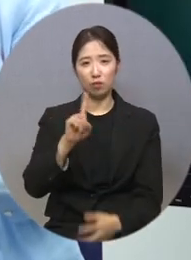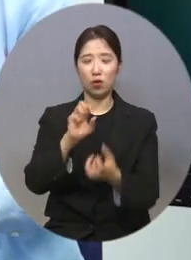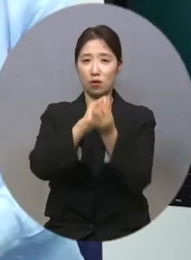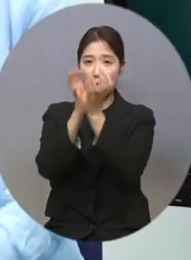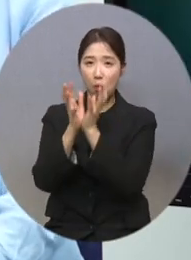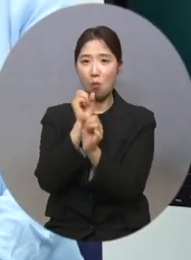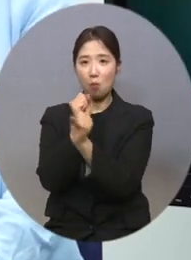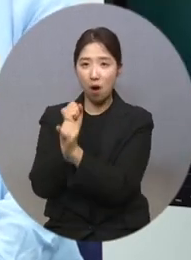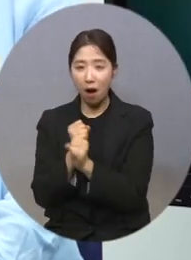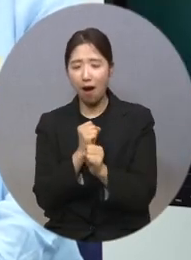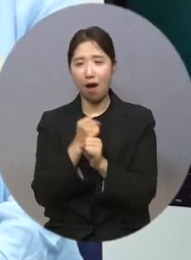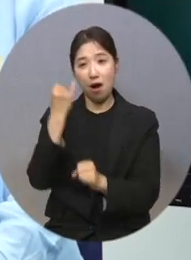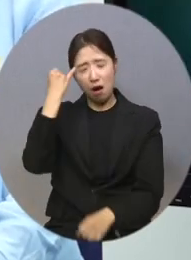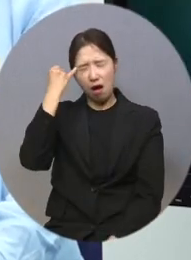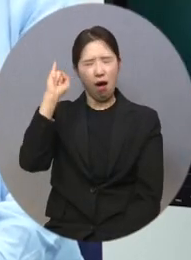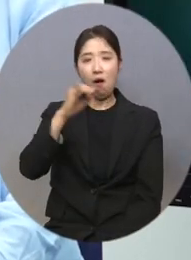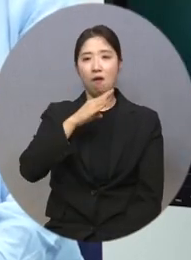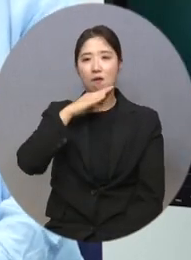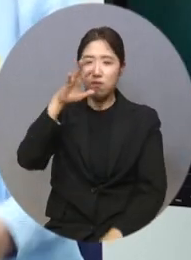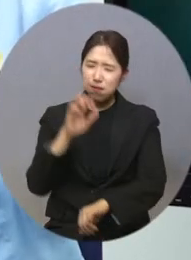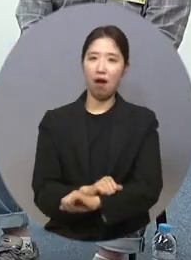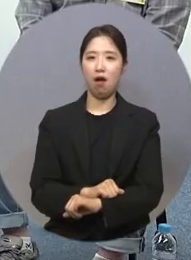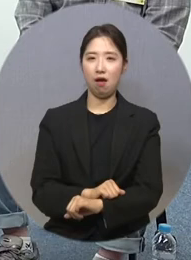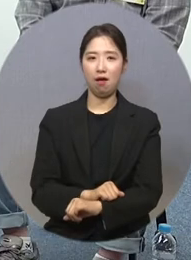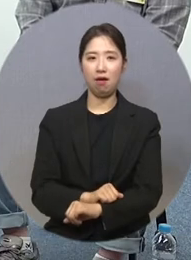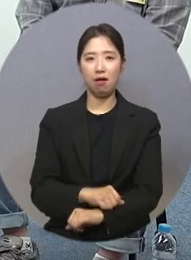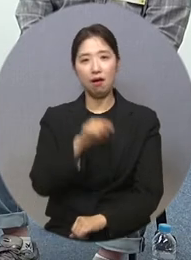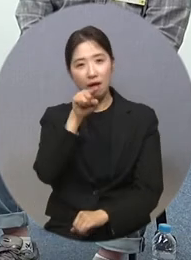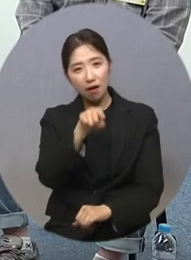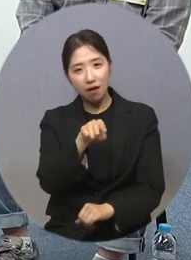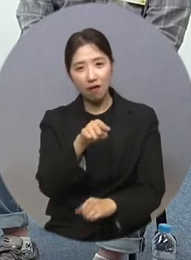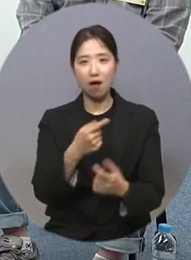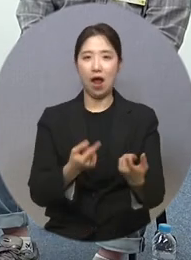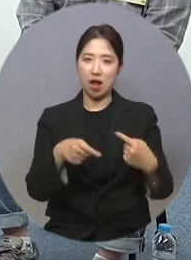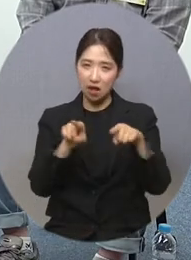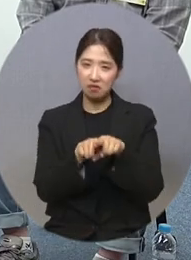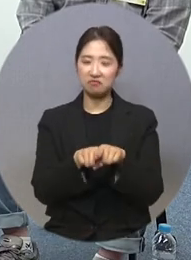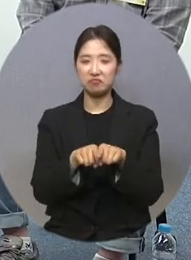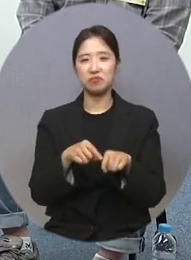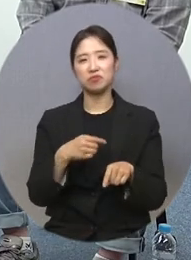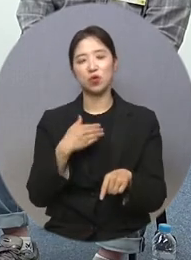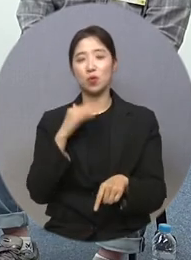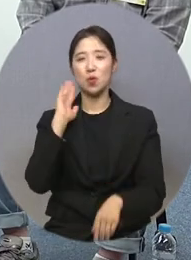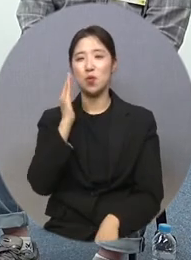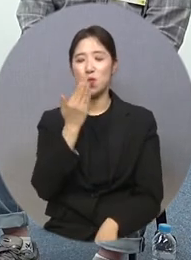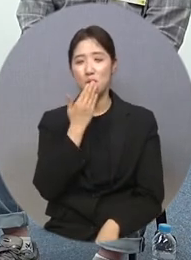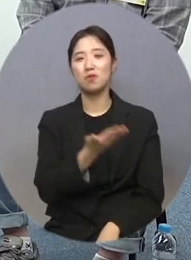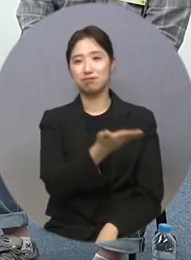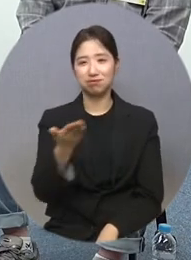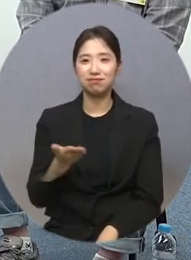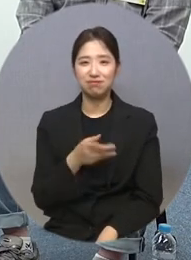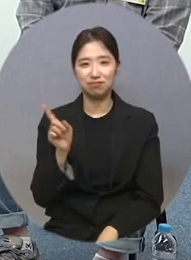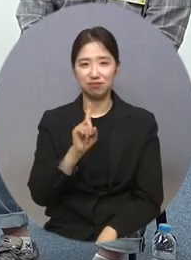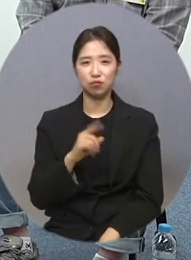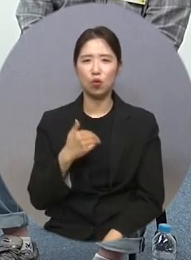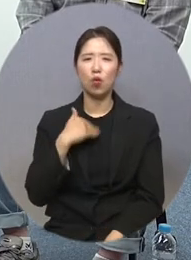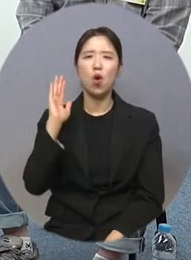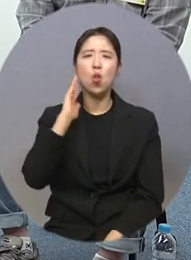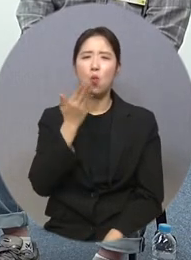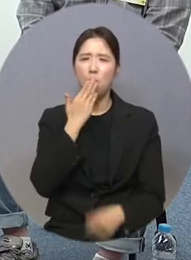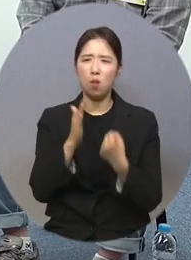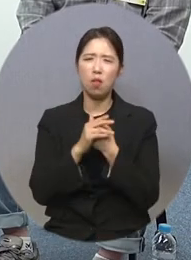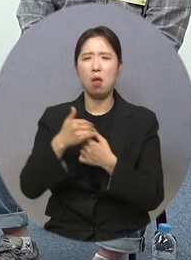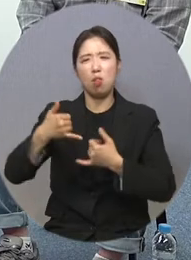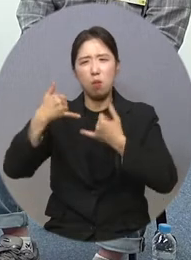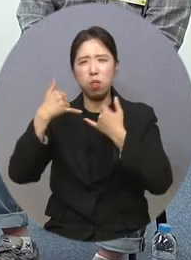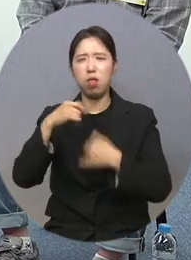만들다 보면 창작력이 엄청나게 뛰어나고 이 부분을 같이 움직이면서 우리는 농인분들도 그래요. 우리는 농인이라서 전화통화